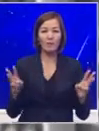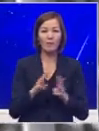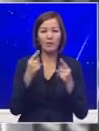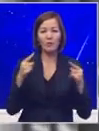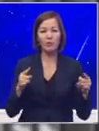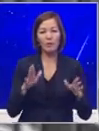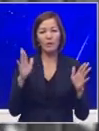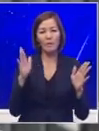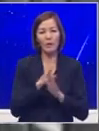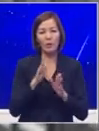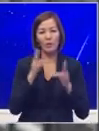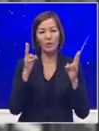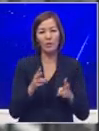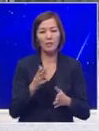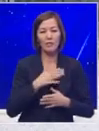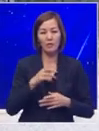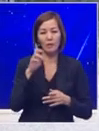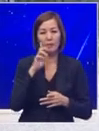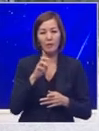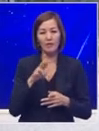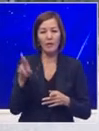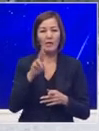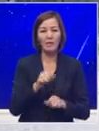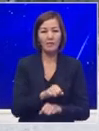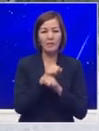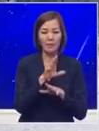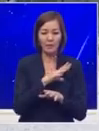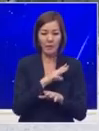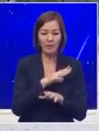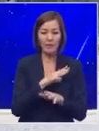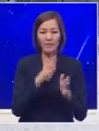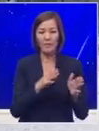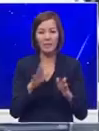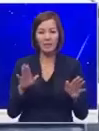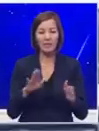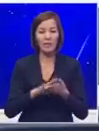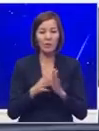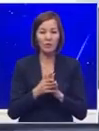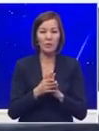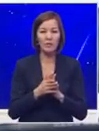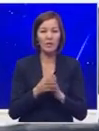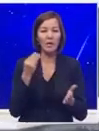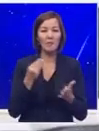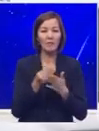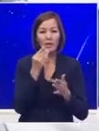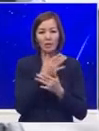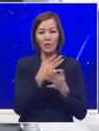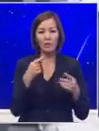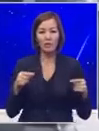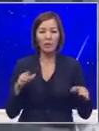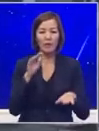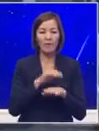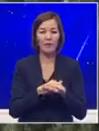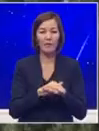другие природные катаклизмы нашу страну потрясли и январские события нестабильность ситуации в мире подорожание продуктов питания и другие